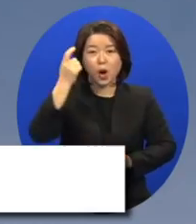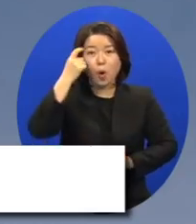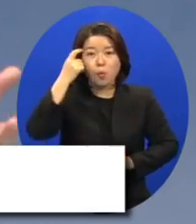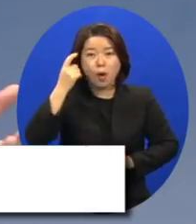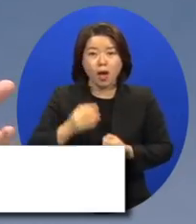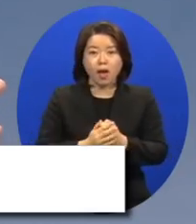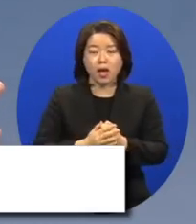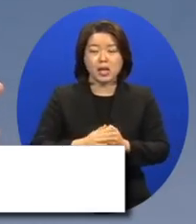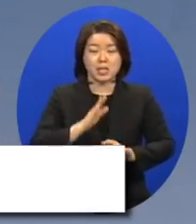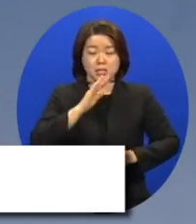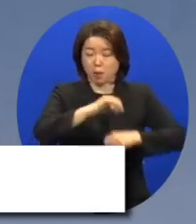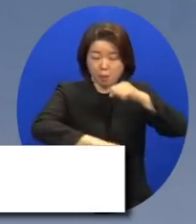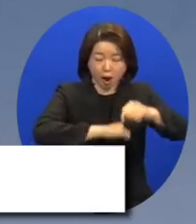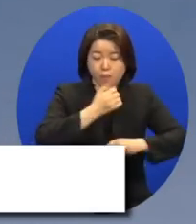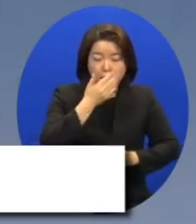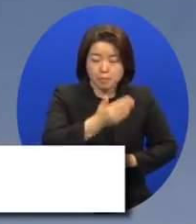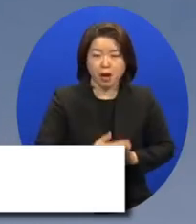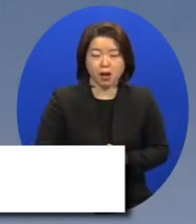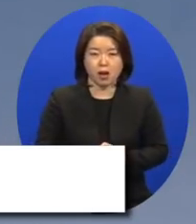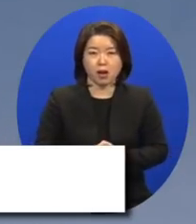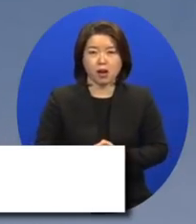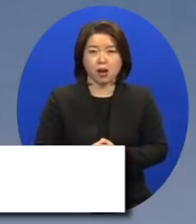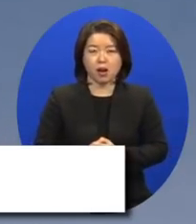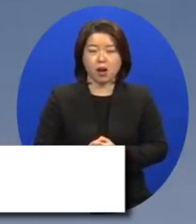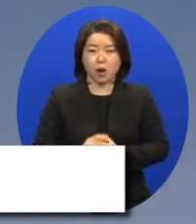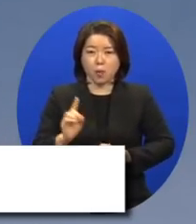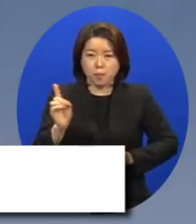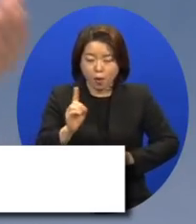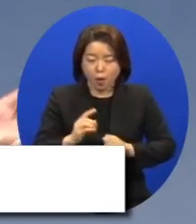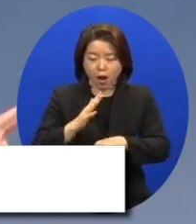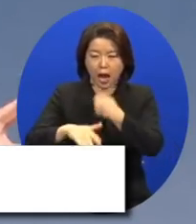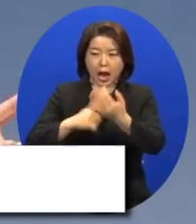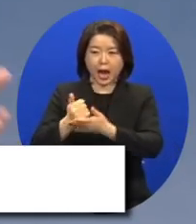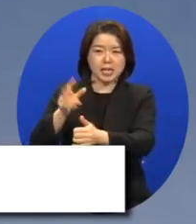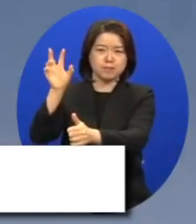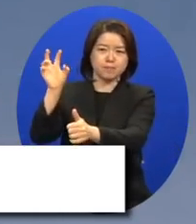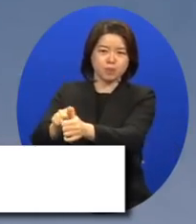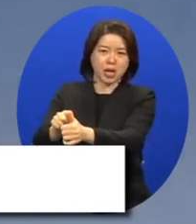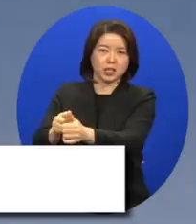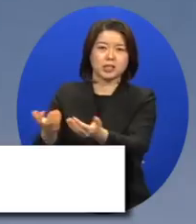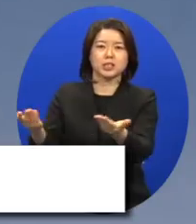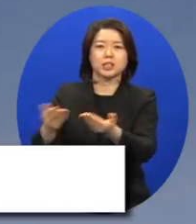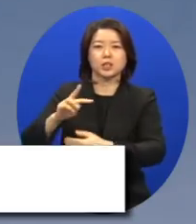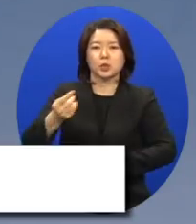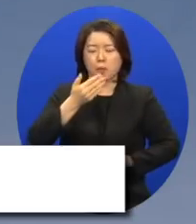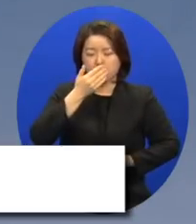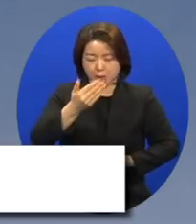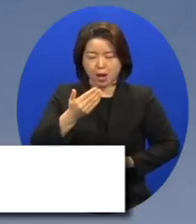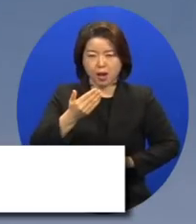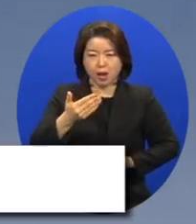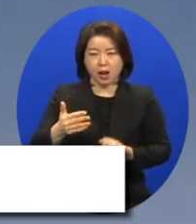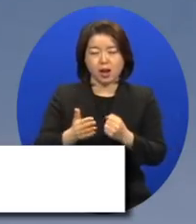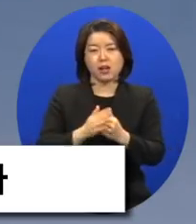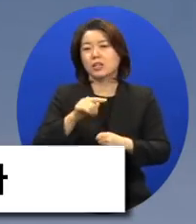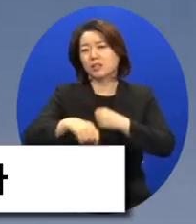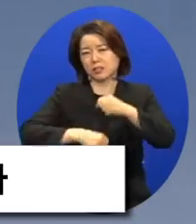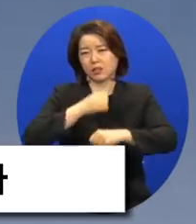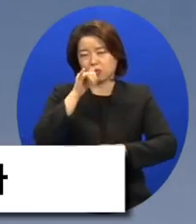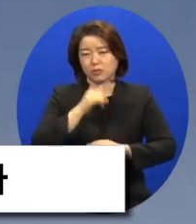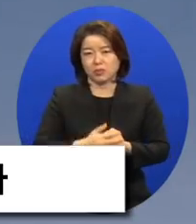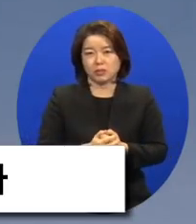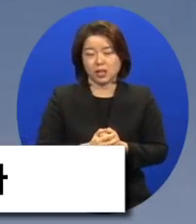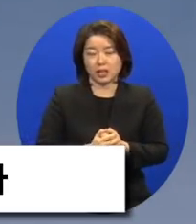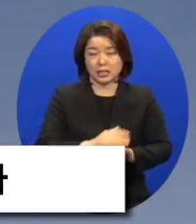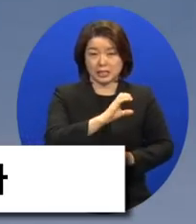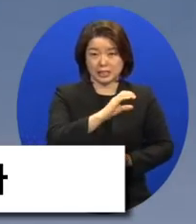정말 마음대로 니까 심지어 하나님을 배신하는 일까지 할 수도 있는 것이 자유입니다 3